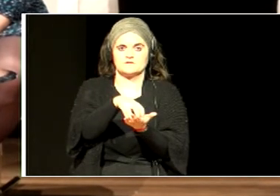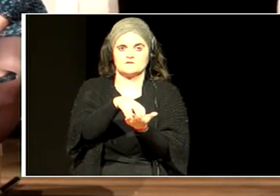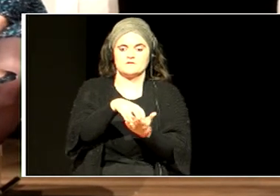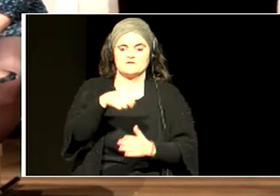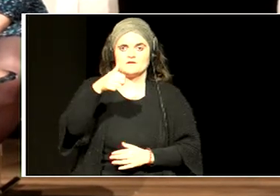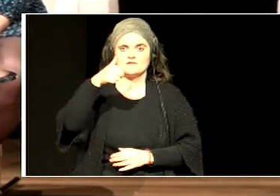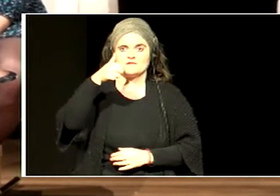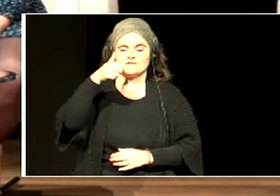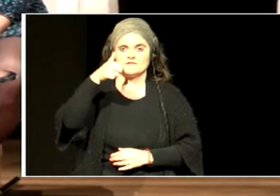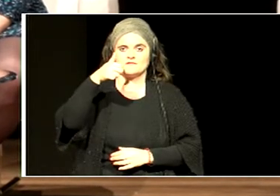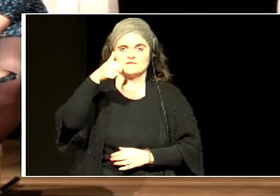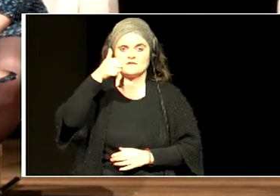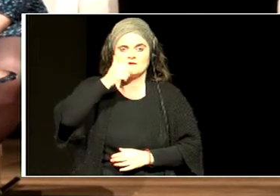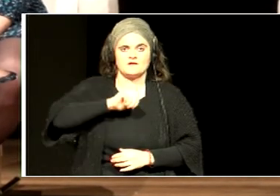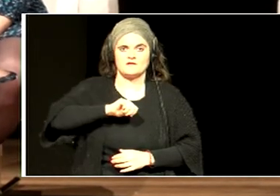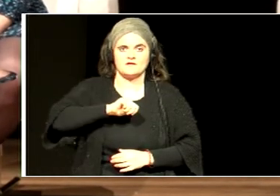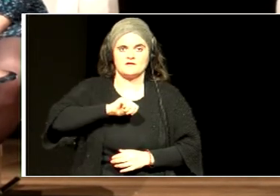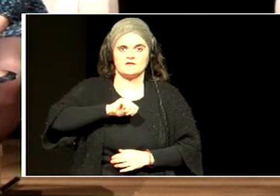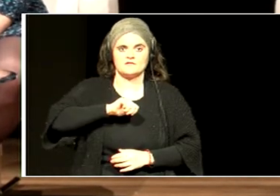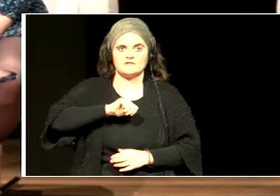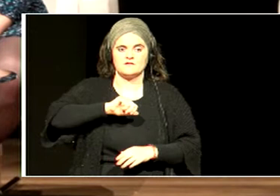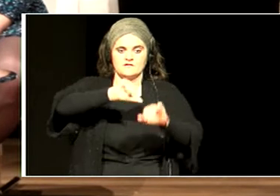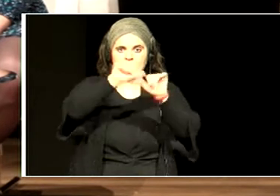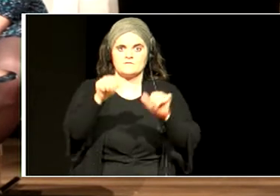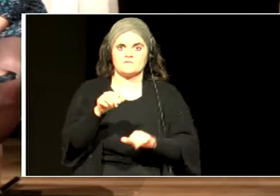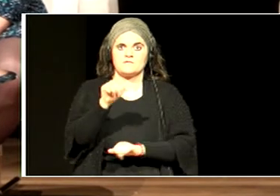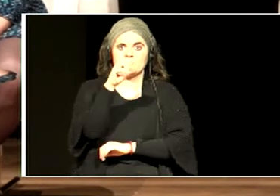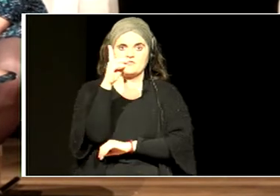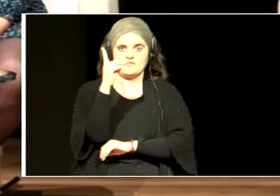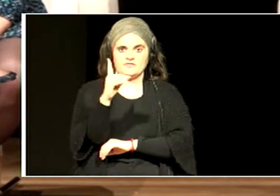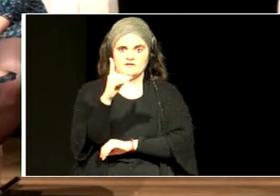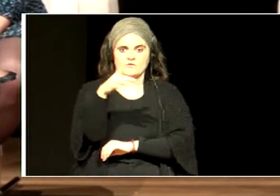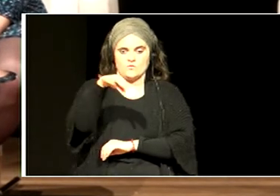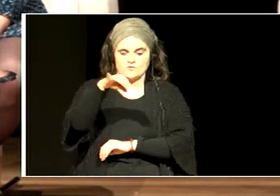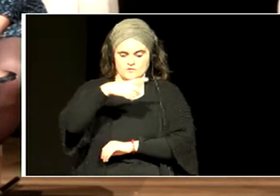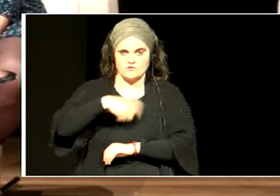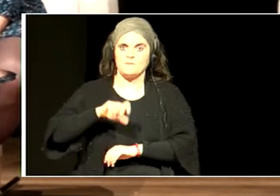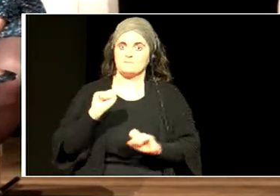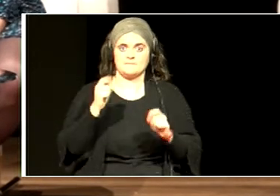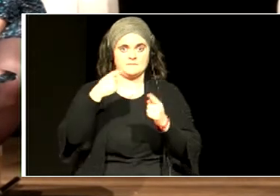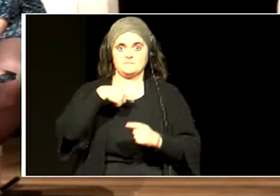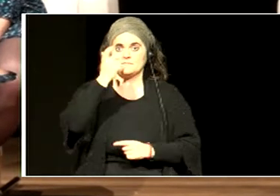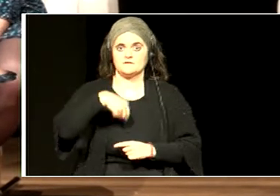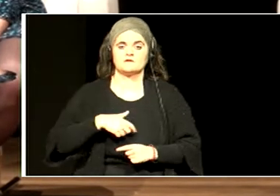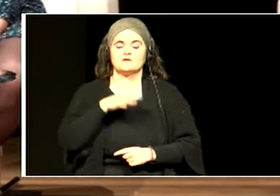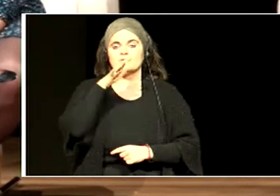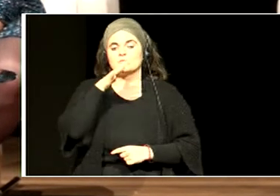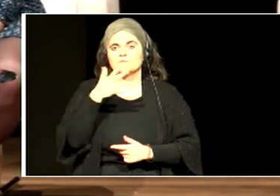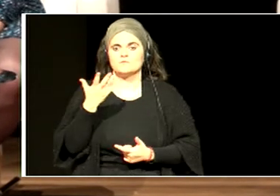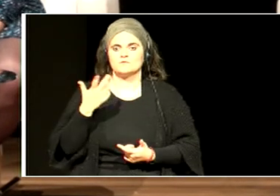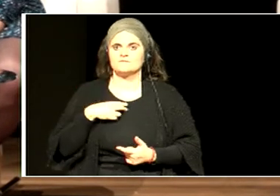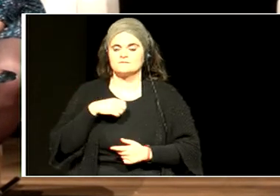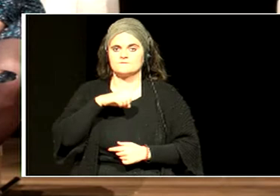Araban de eredu txezko lehenengo ikastetxea izan zen gurea. Euskal Saletasunak albideratu